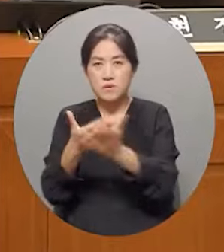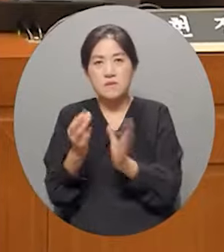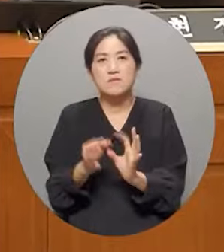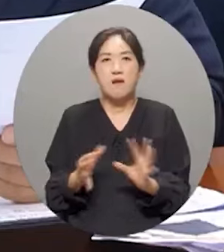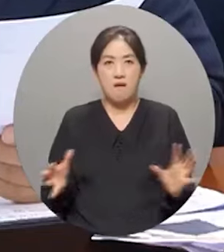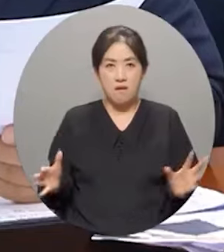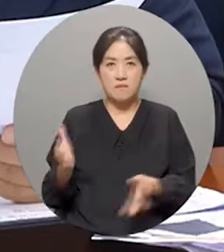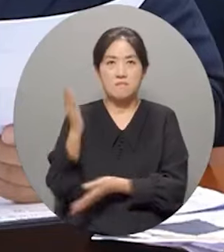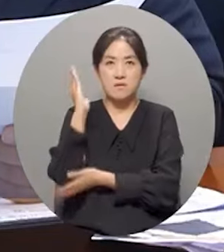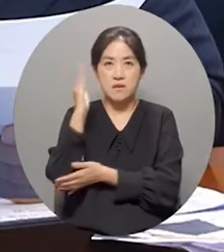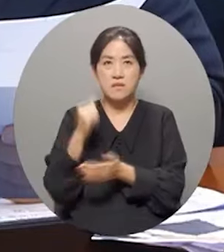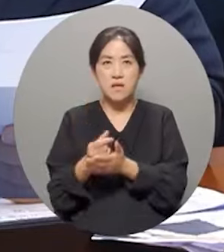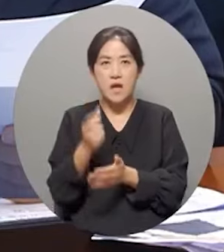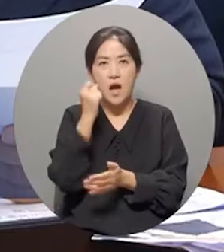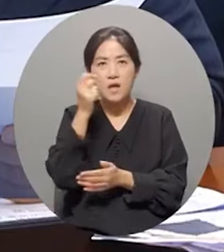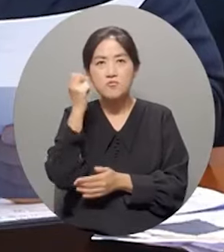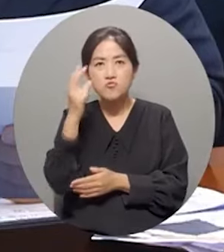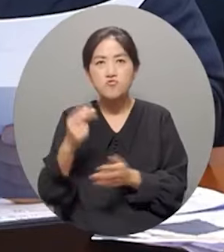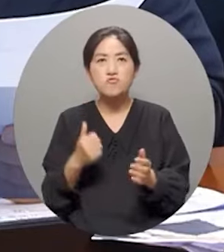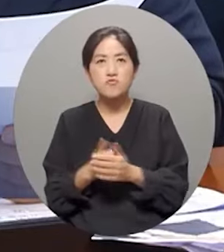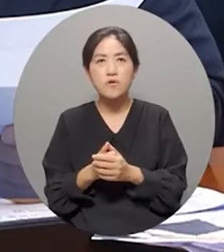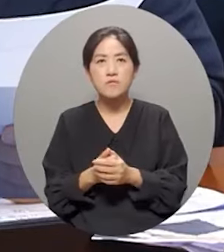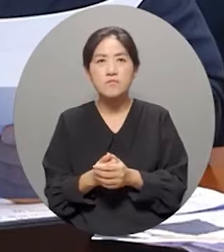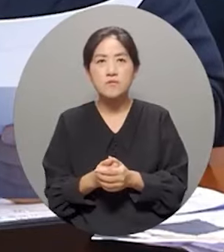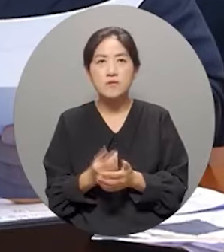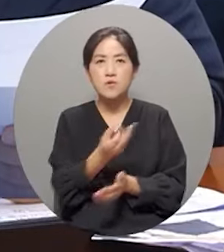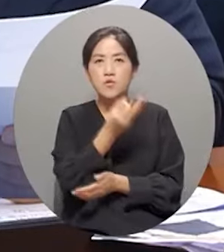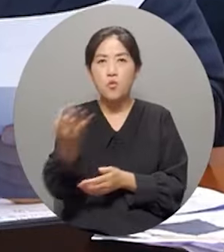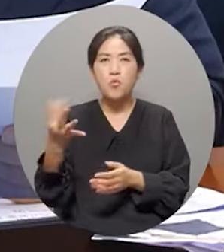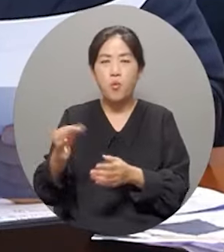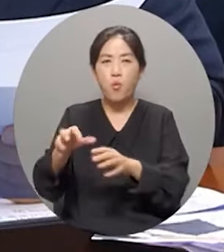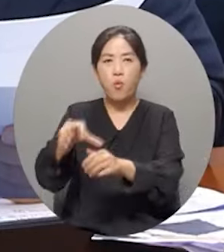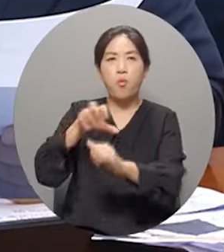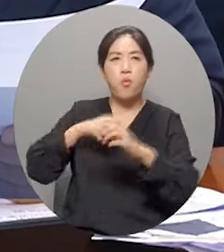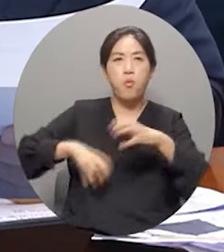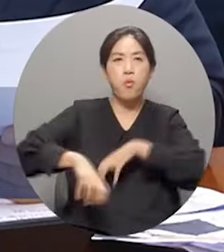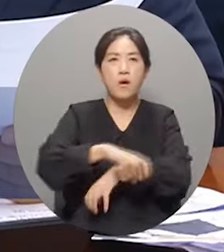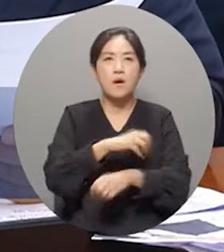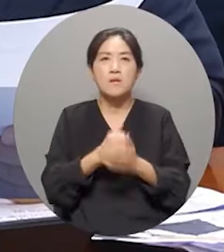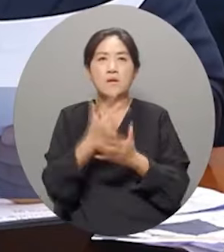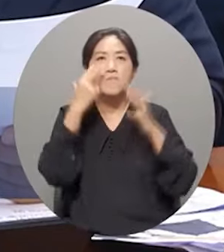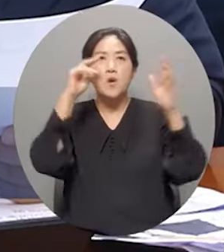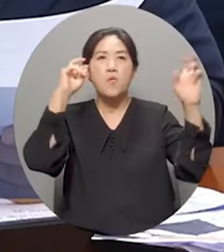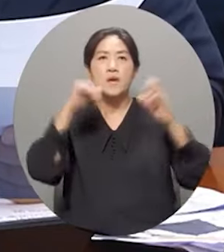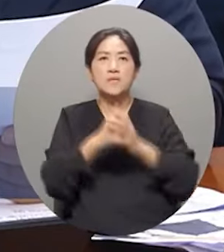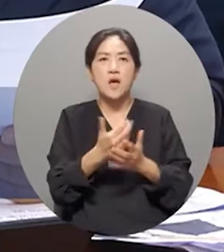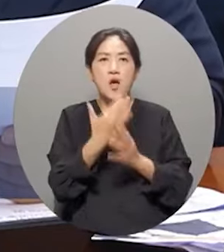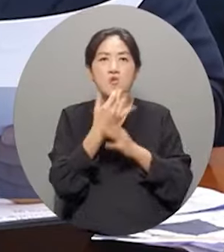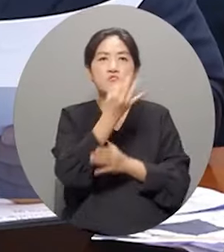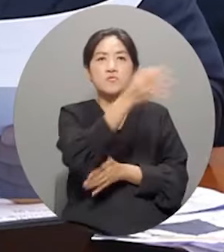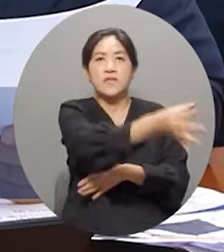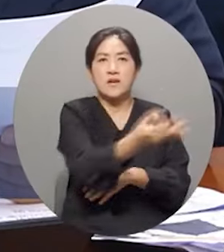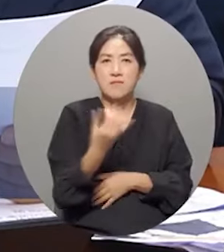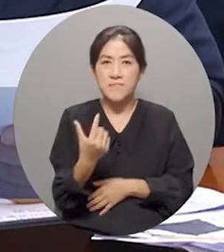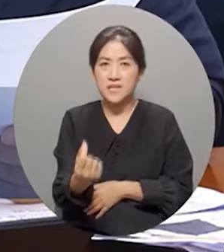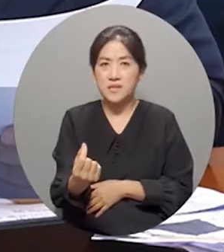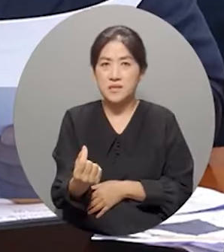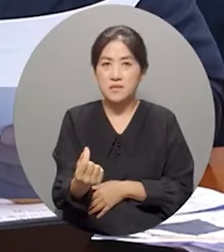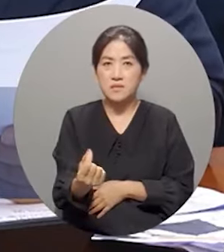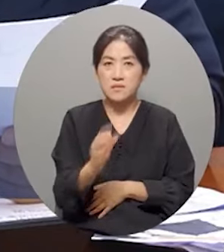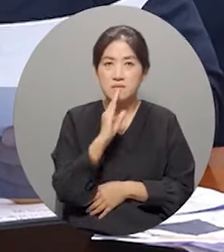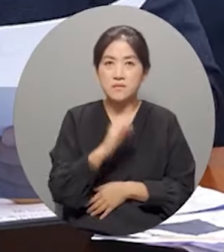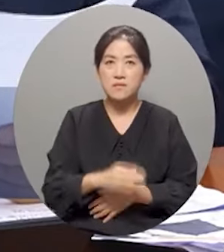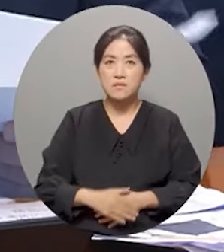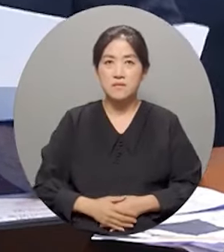해명했습니다. 한 달이든 두 달이에 줘야 될 판매 대금 이 돈 가지고 미국에 있는 회사 현금으로 주고 산 거 아닙니까?